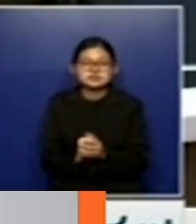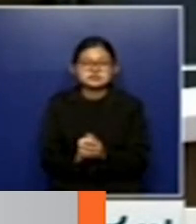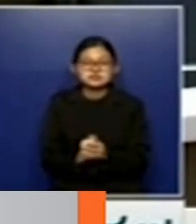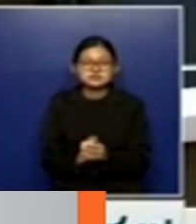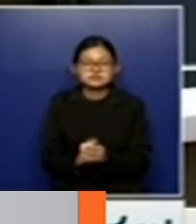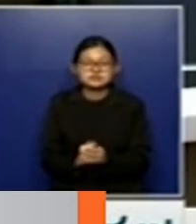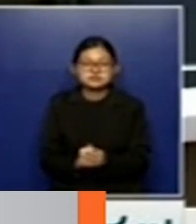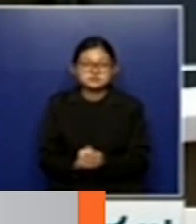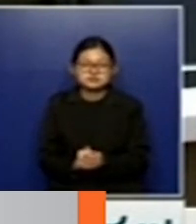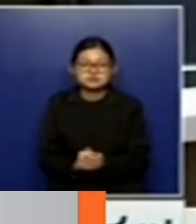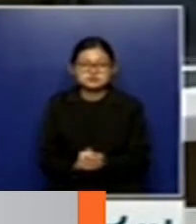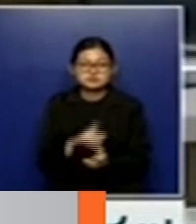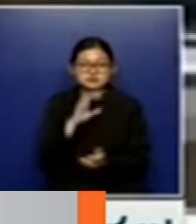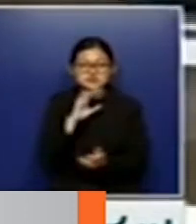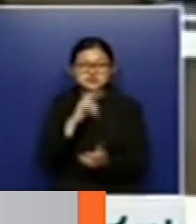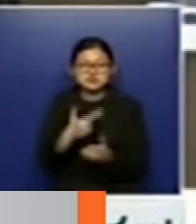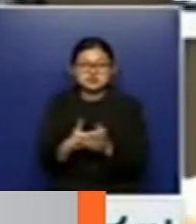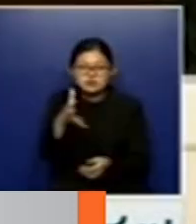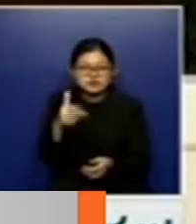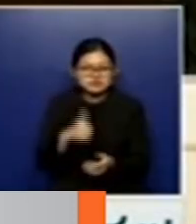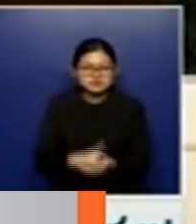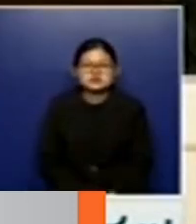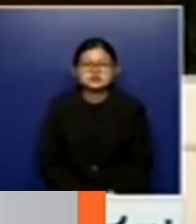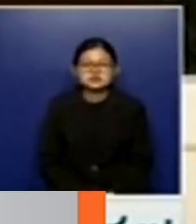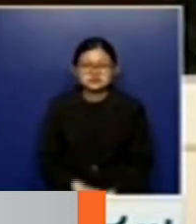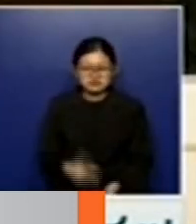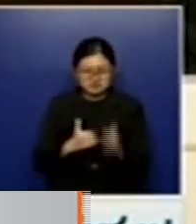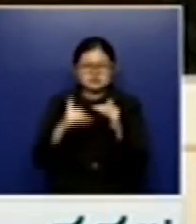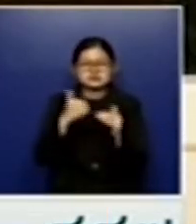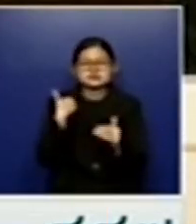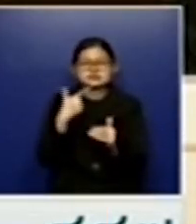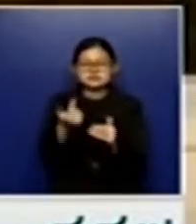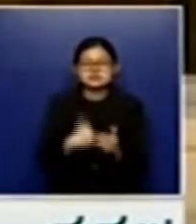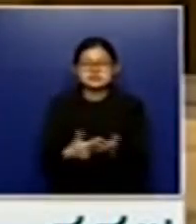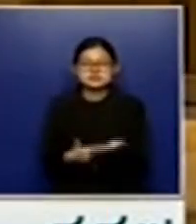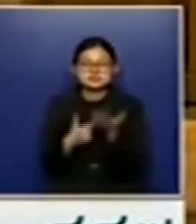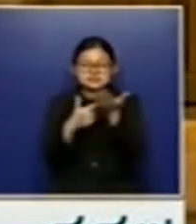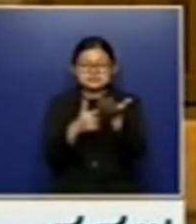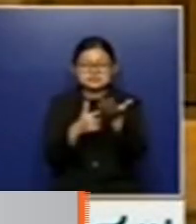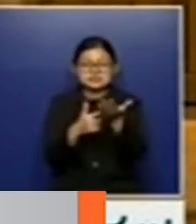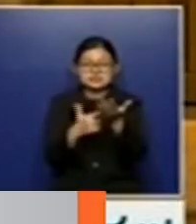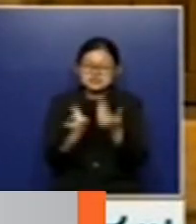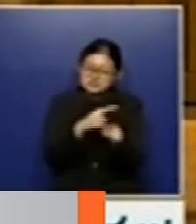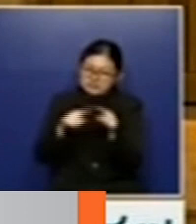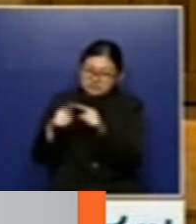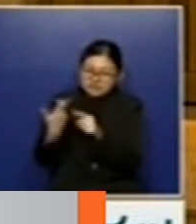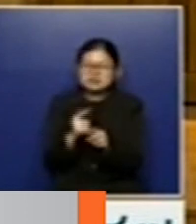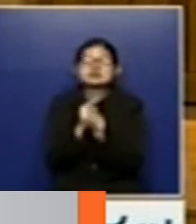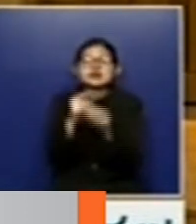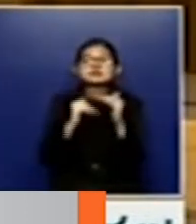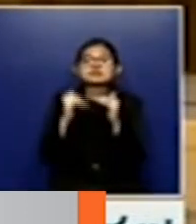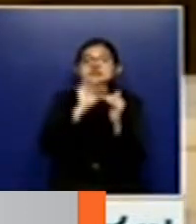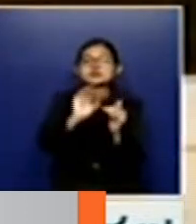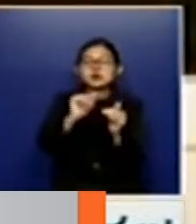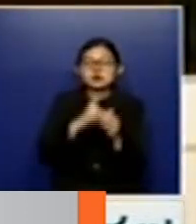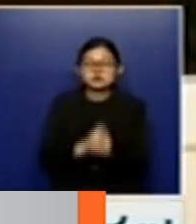ขออนุญาตช่วยถอนด้วยได้ไหมครับ ท่านมีสิทธิ์ที่จะเสนอญัตติหรืออะไรก็ตามตามสิทธิ์ของท่านเมื่อนับองค์